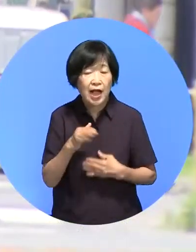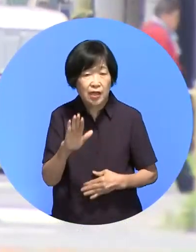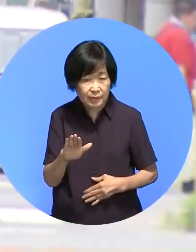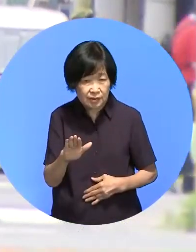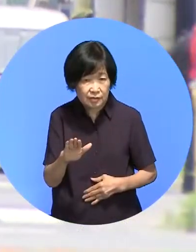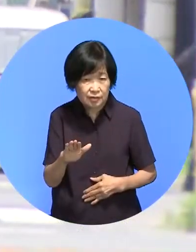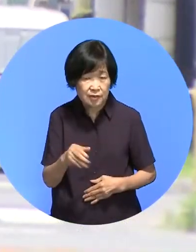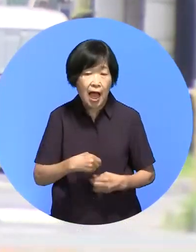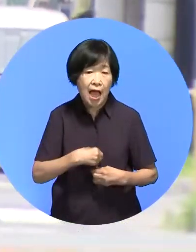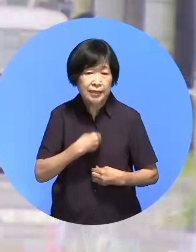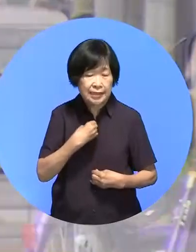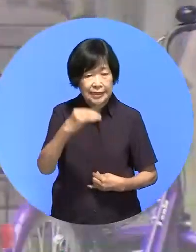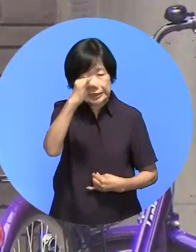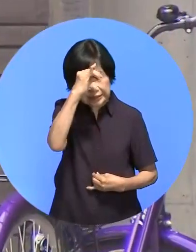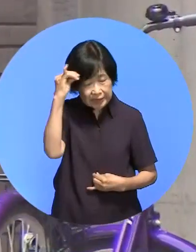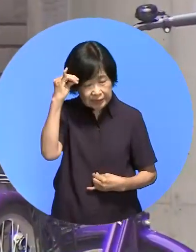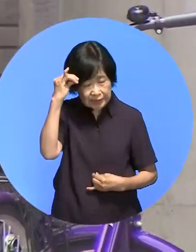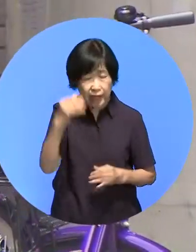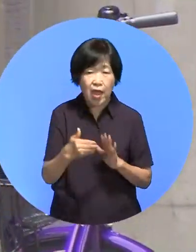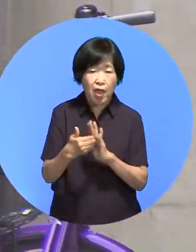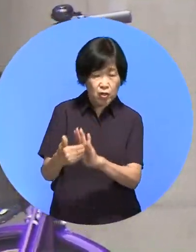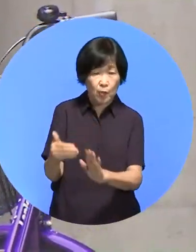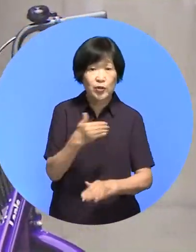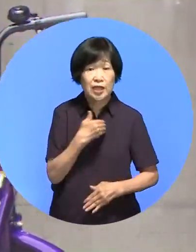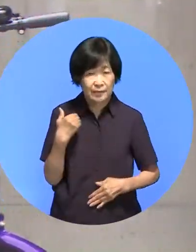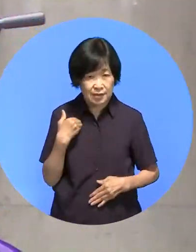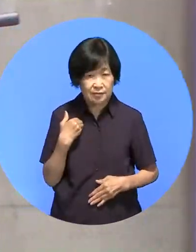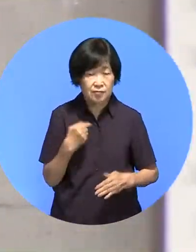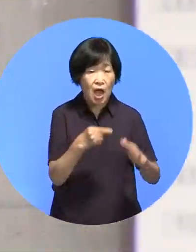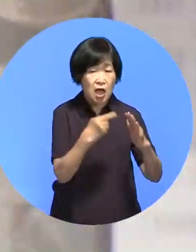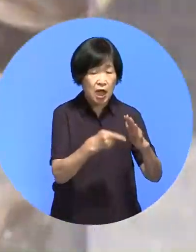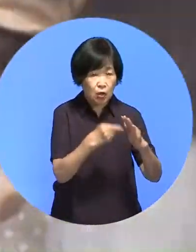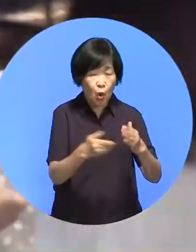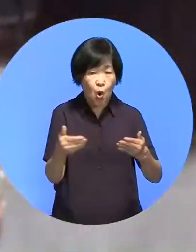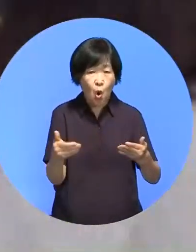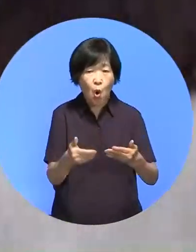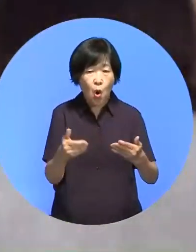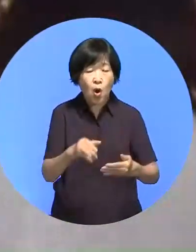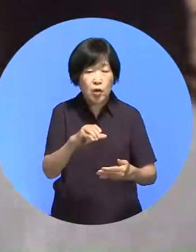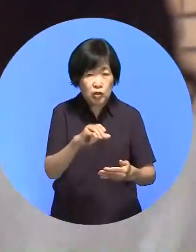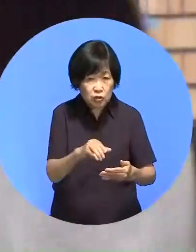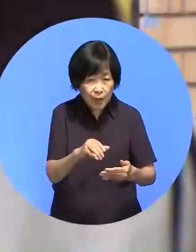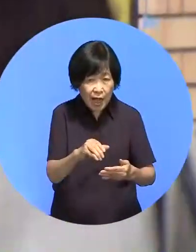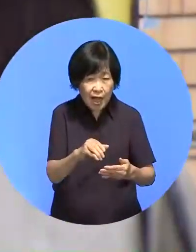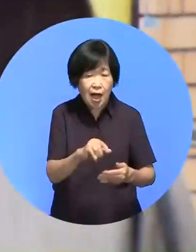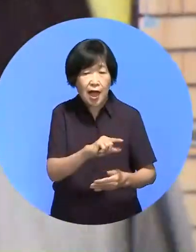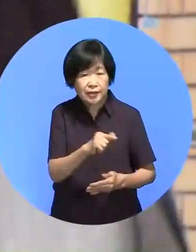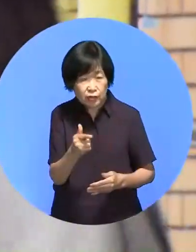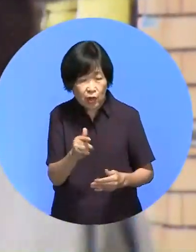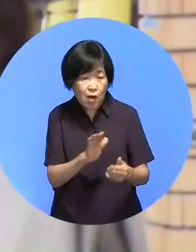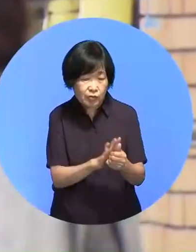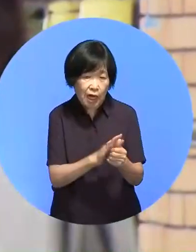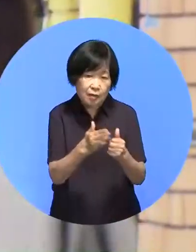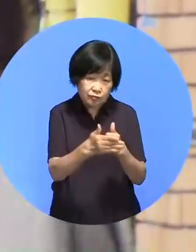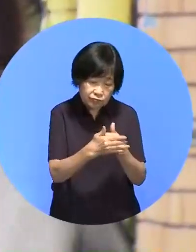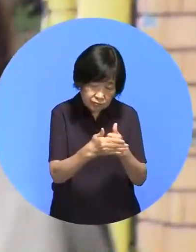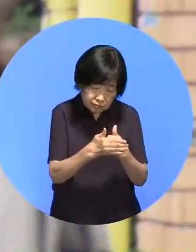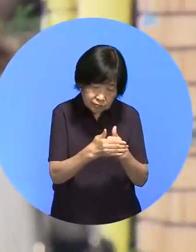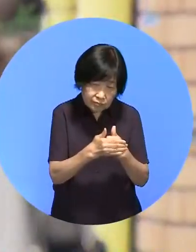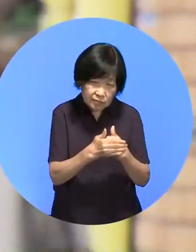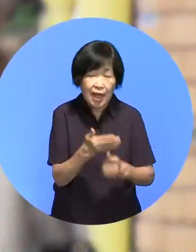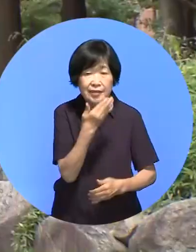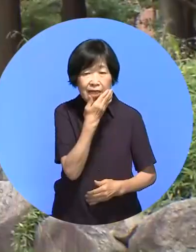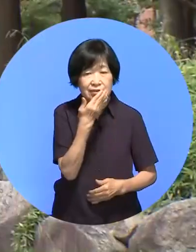予防できる病気です。学校や職場などの集団の場ではお互いに配慮することが大切です。